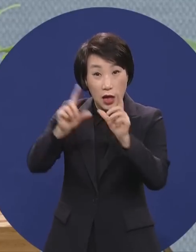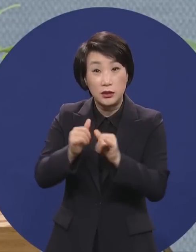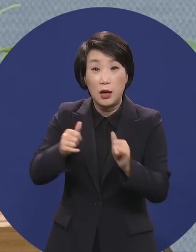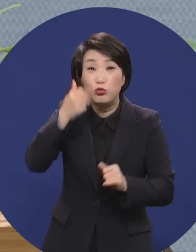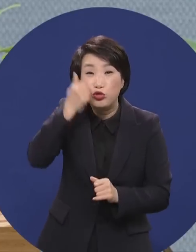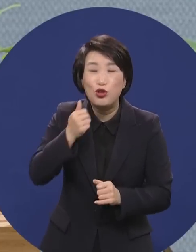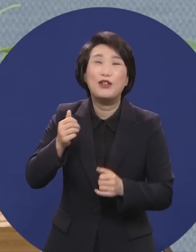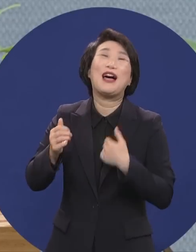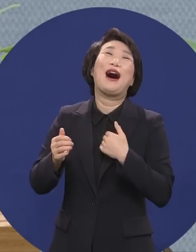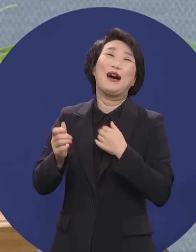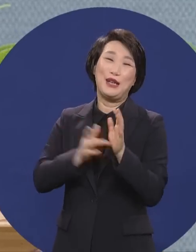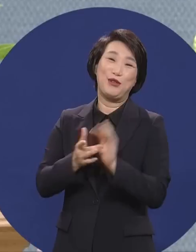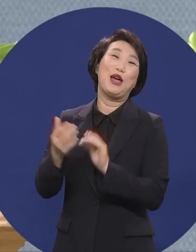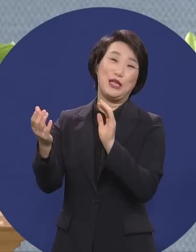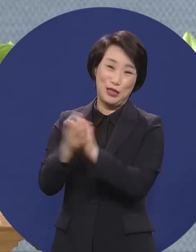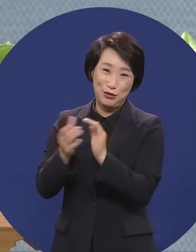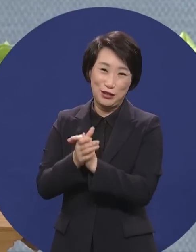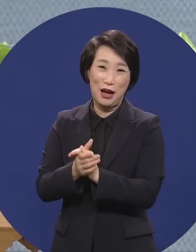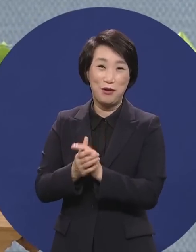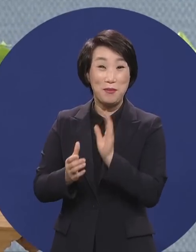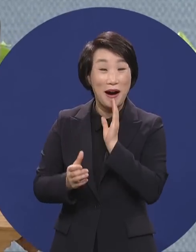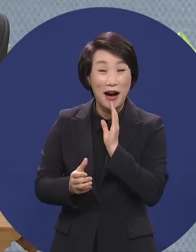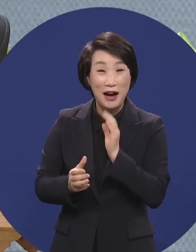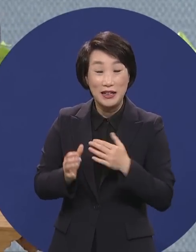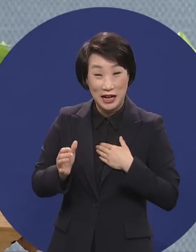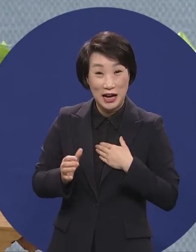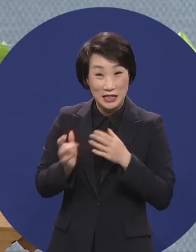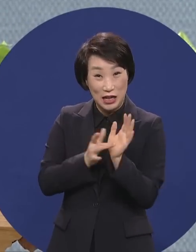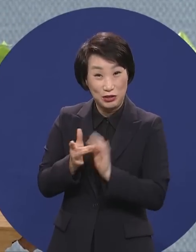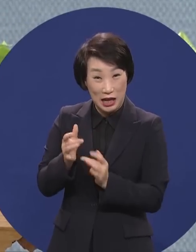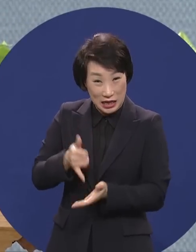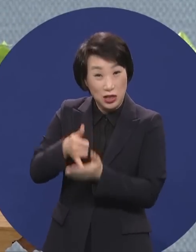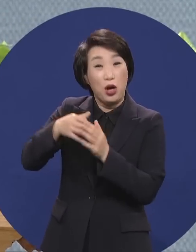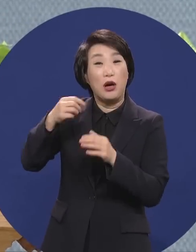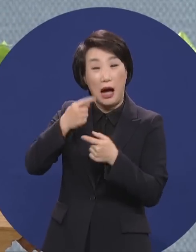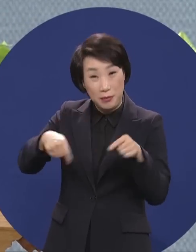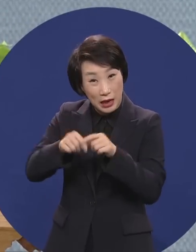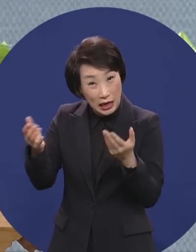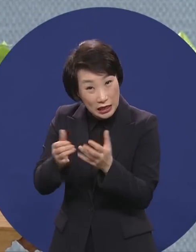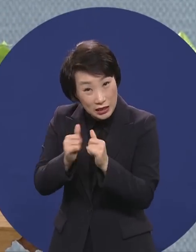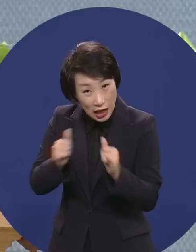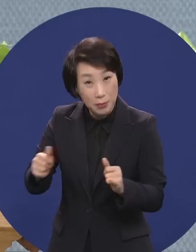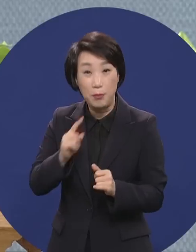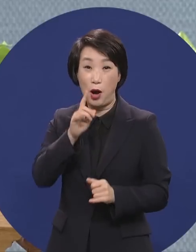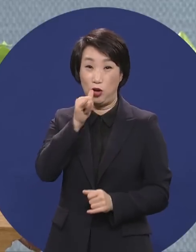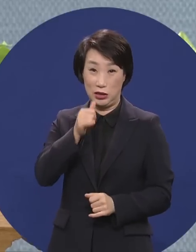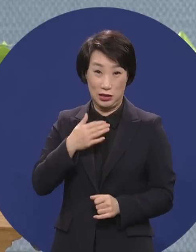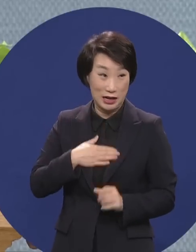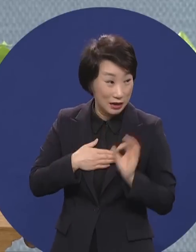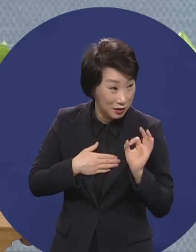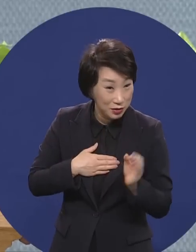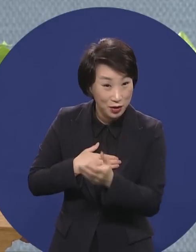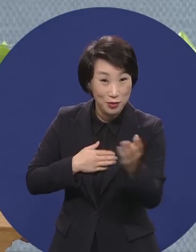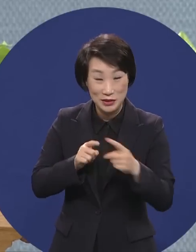나의 친구야. 나 인격의 동역자야. 이해되시면 아멘 합시다.